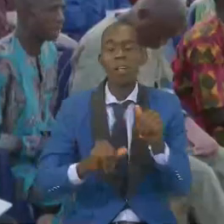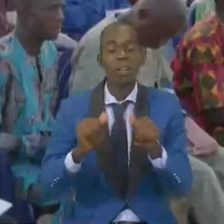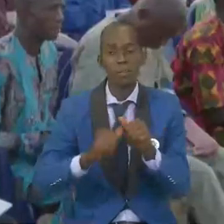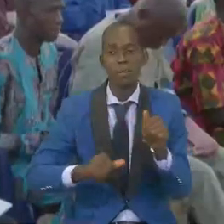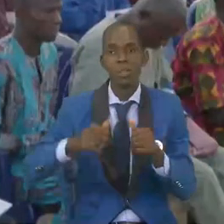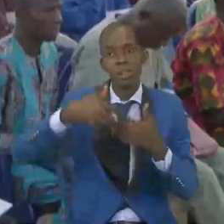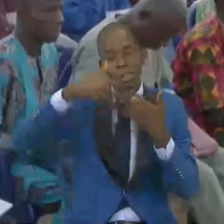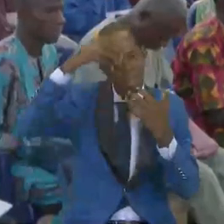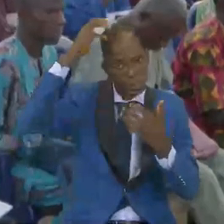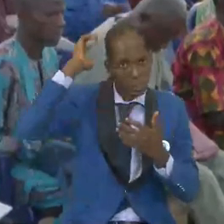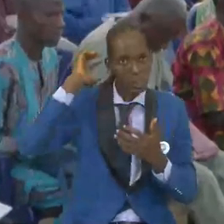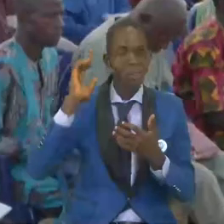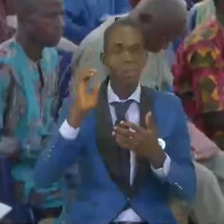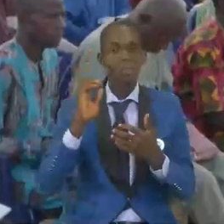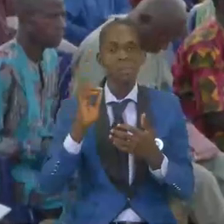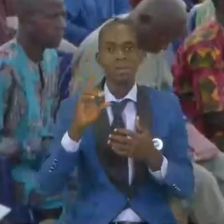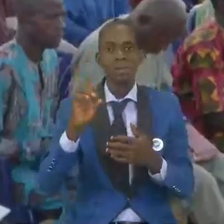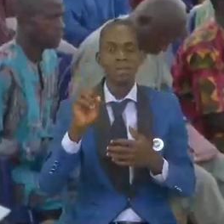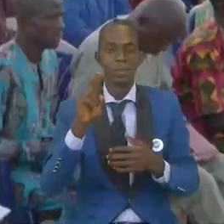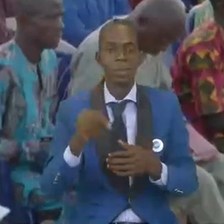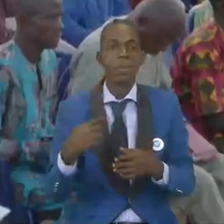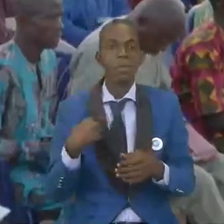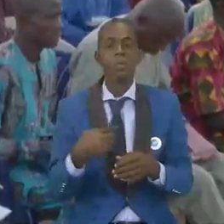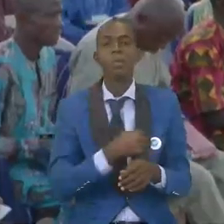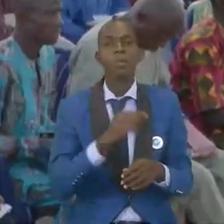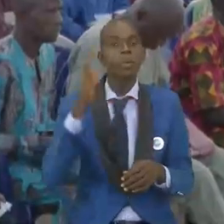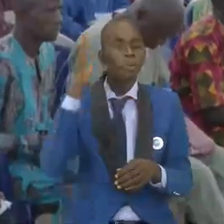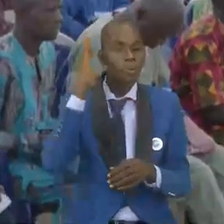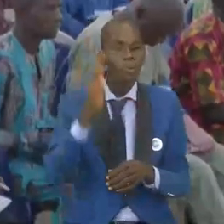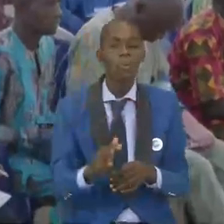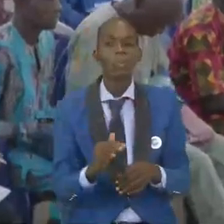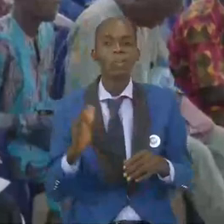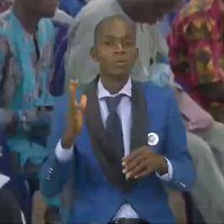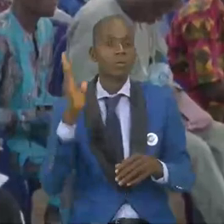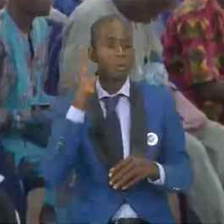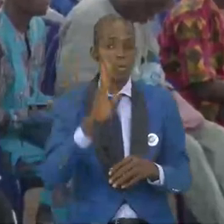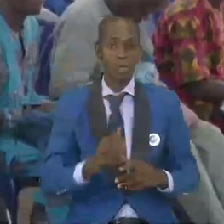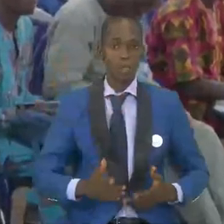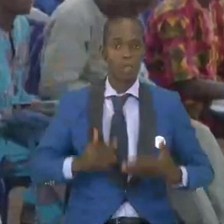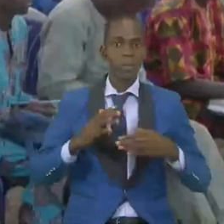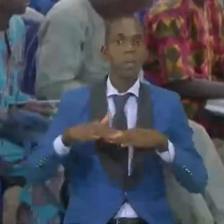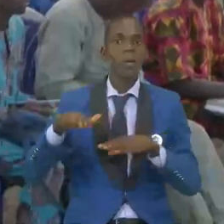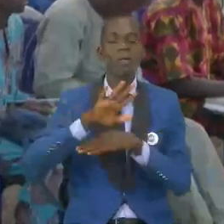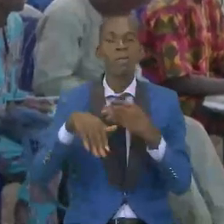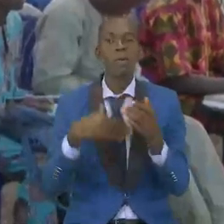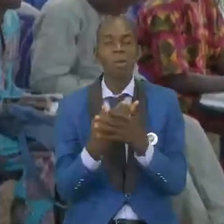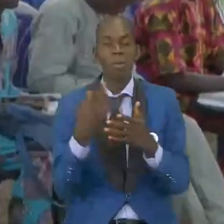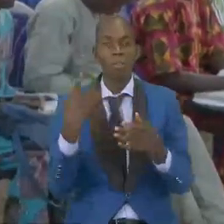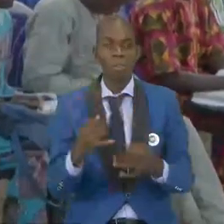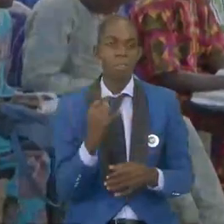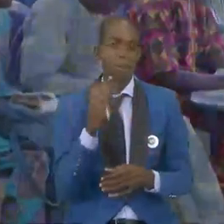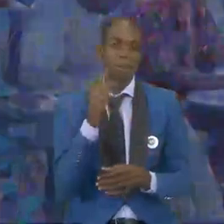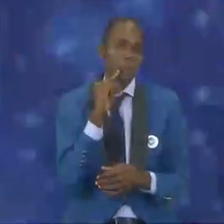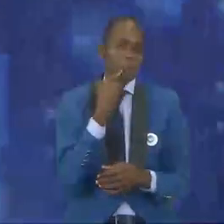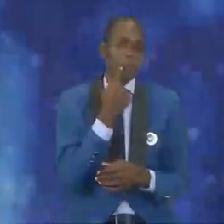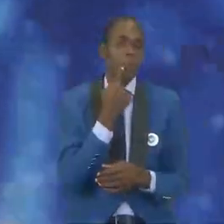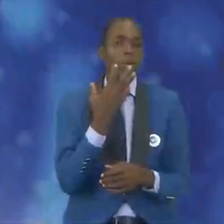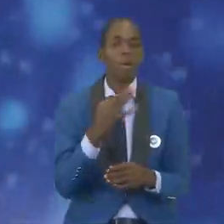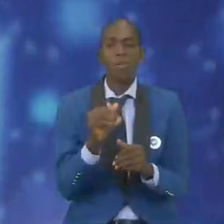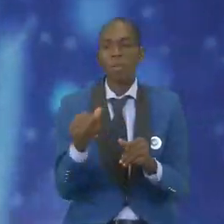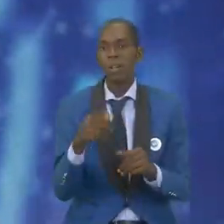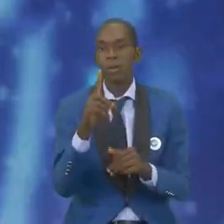allons survivre dans toute fosse aux lions. Nous allons survivre dans toutes les jalousies et